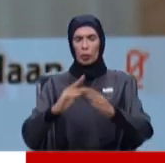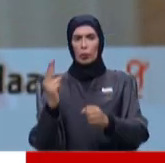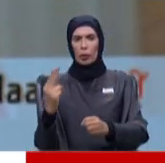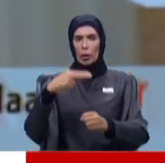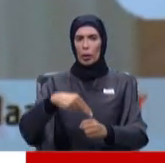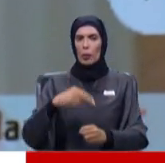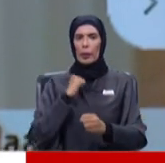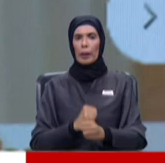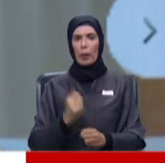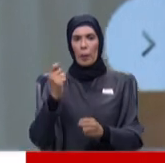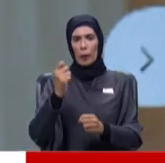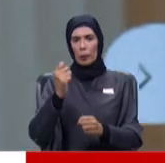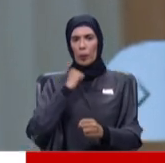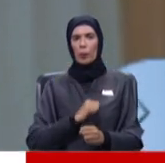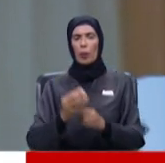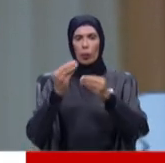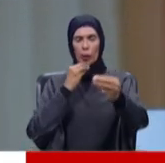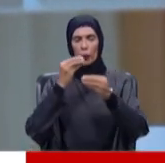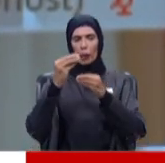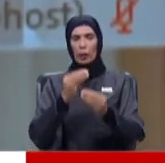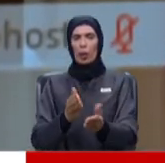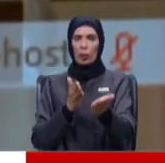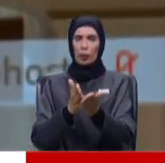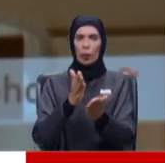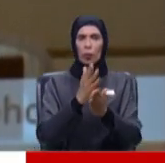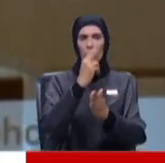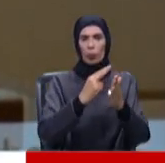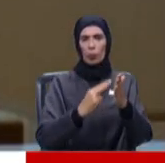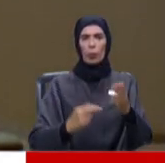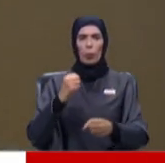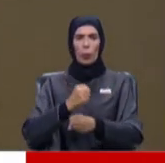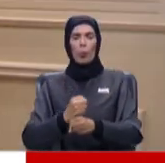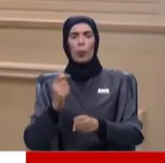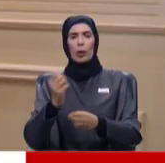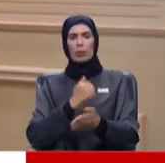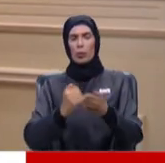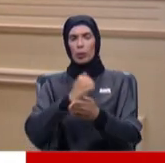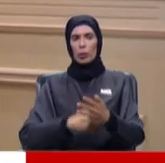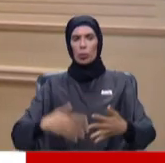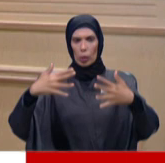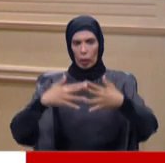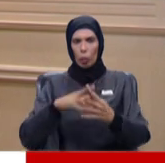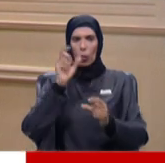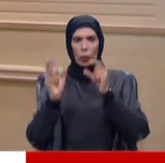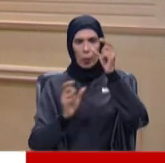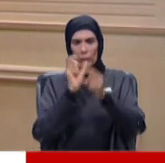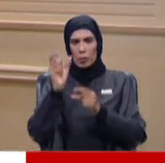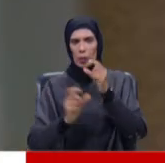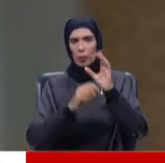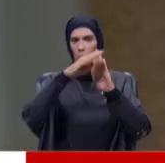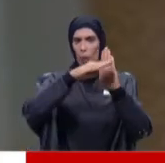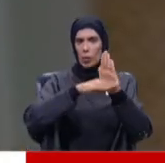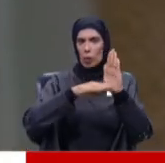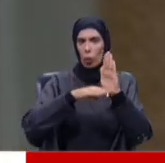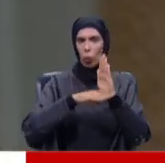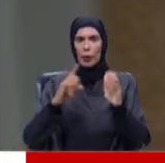المسار المالي. كما تم بحث دعم آلية تنفيذ قرارات العمل المالي والاقتصادي المشترك ومتابعة سير